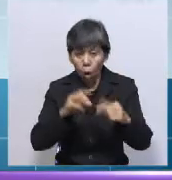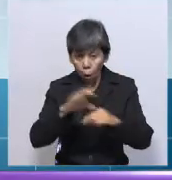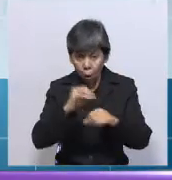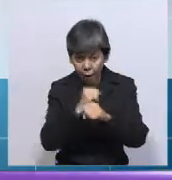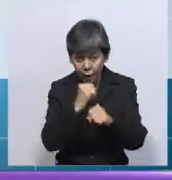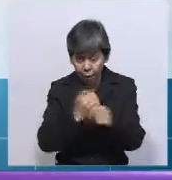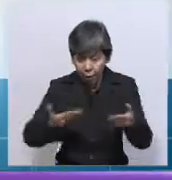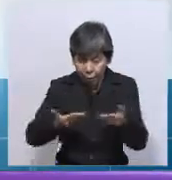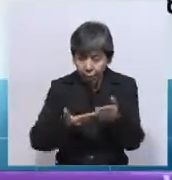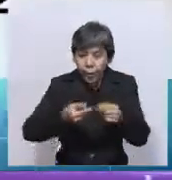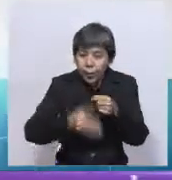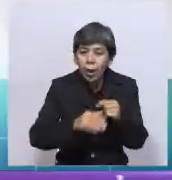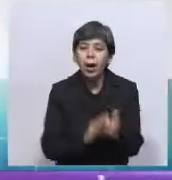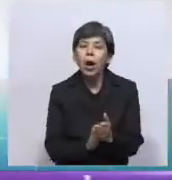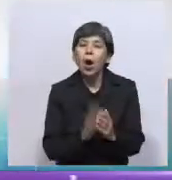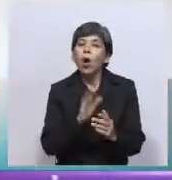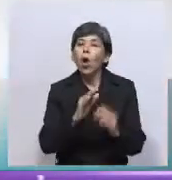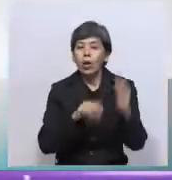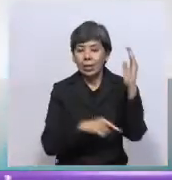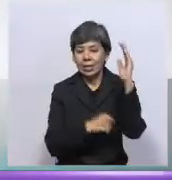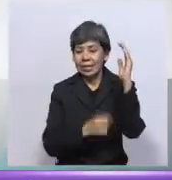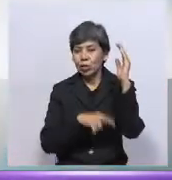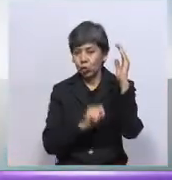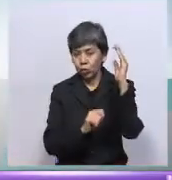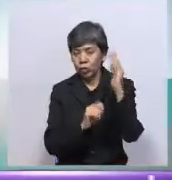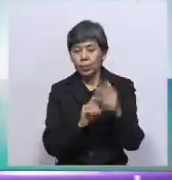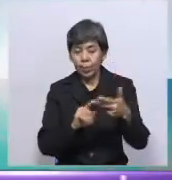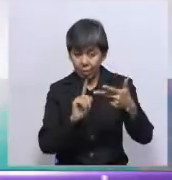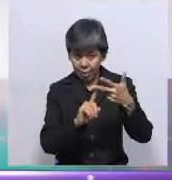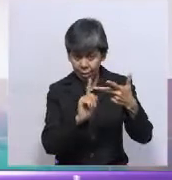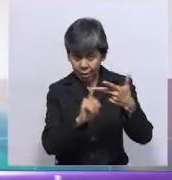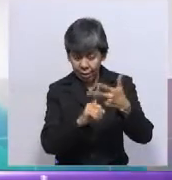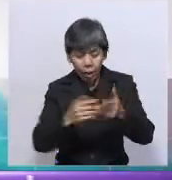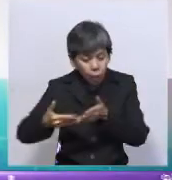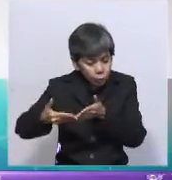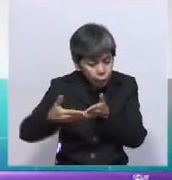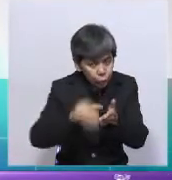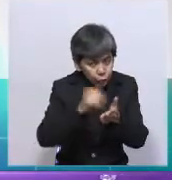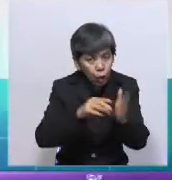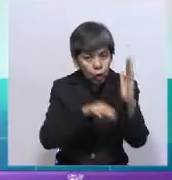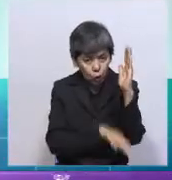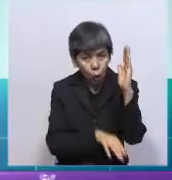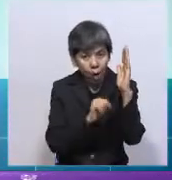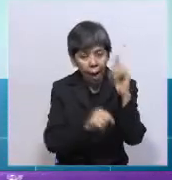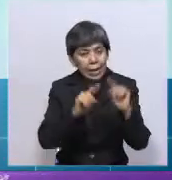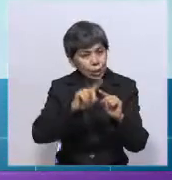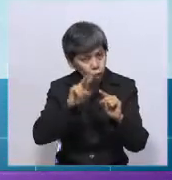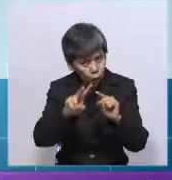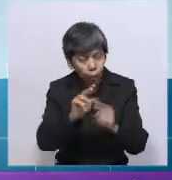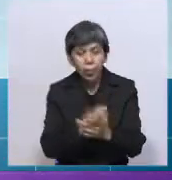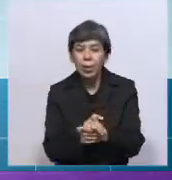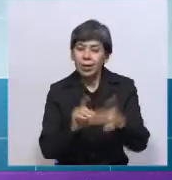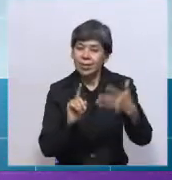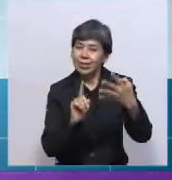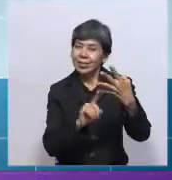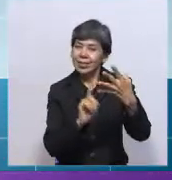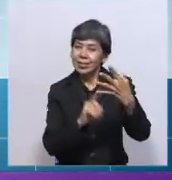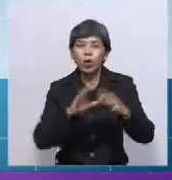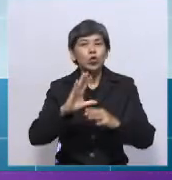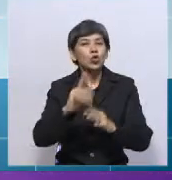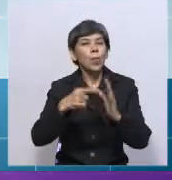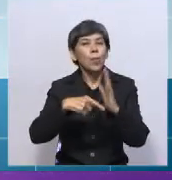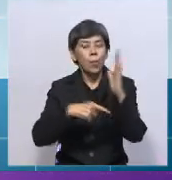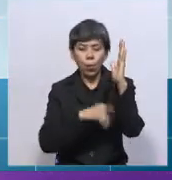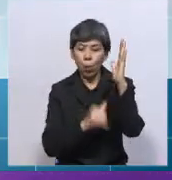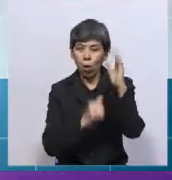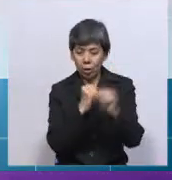อสร้างท่าเรือน้ำลึกปากบาราจังหวัดสตูลโครงการก่อสร้างท่าเรือน้ำลึกสงขลาแห่งที่2โครงการท่าเรือชุมพ